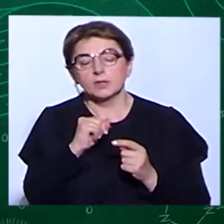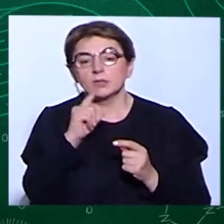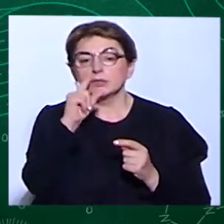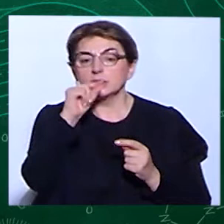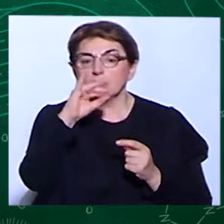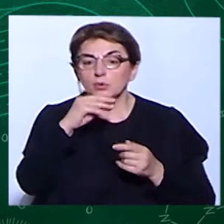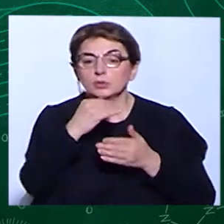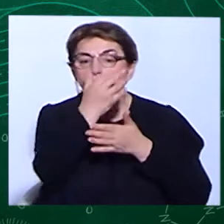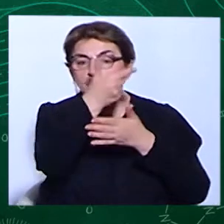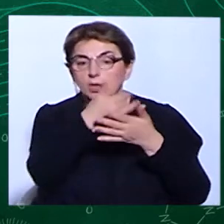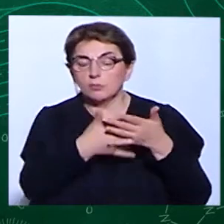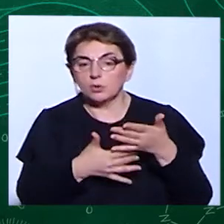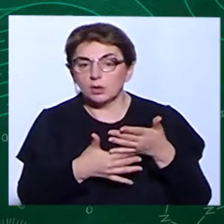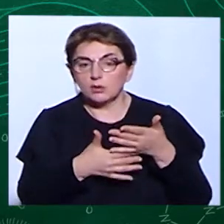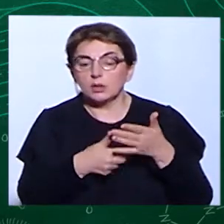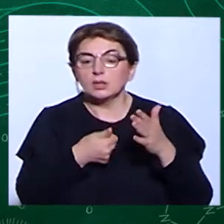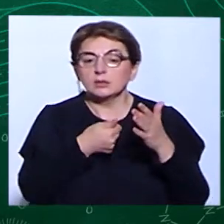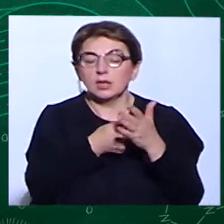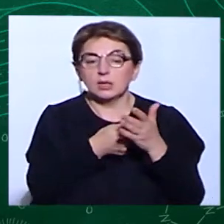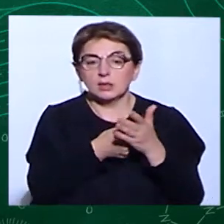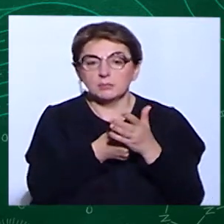თეორიის ჩამოყალიბებას ხელი შეუწყო